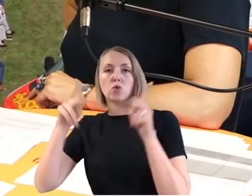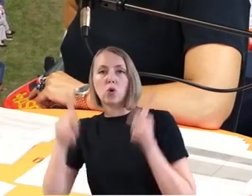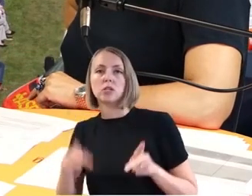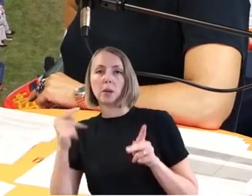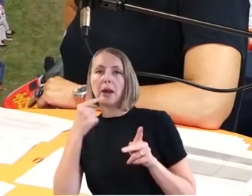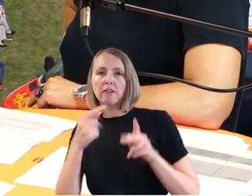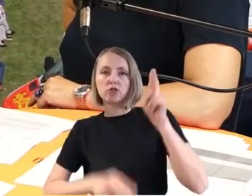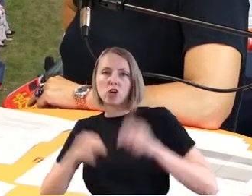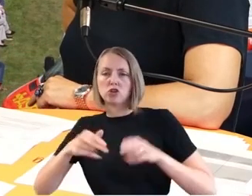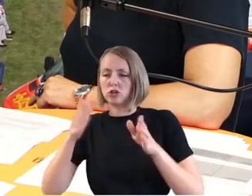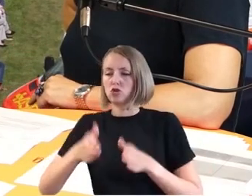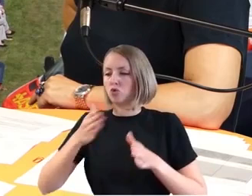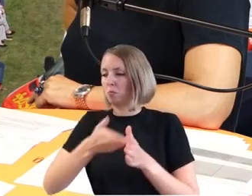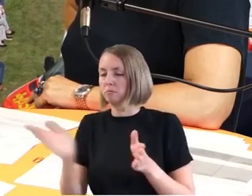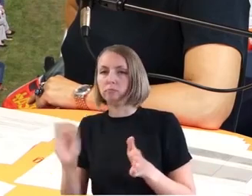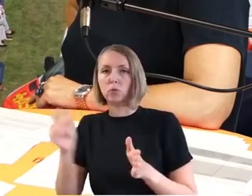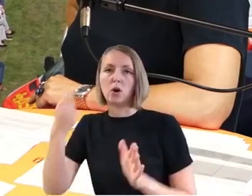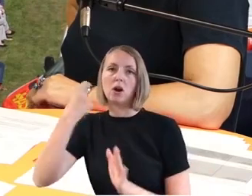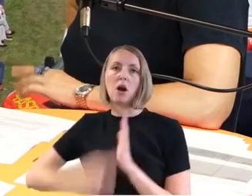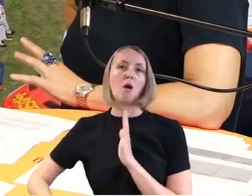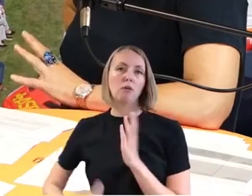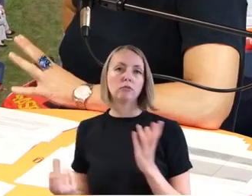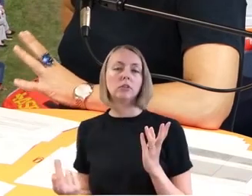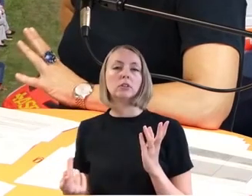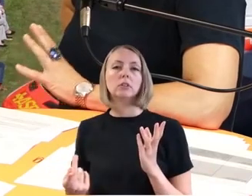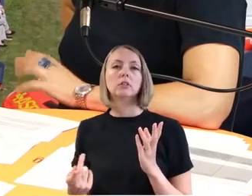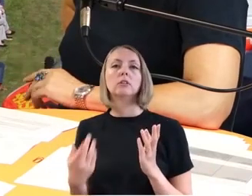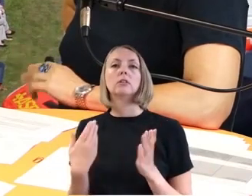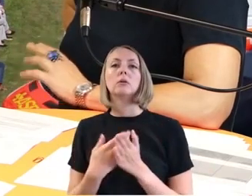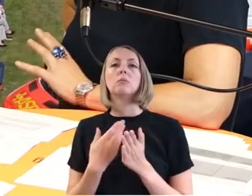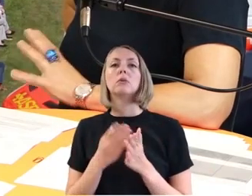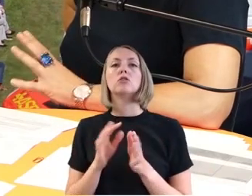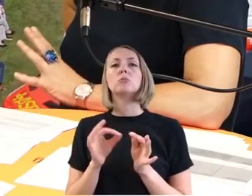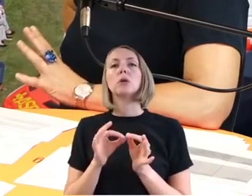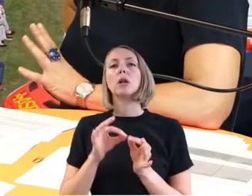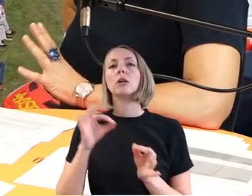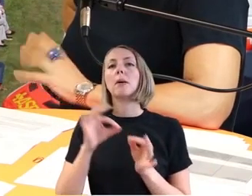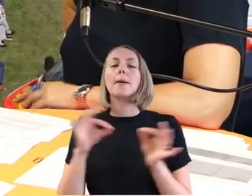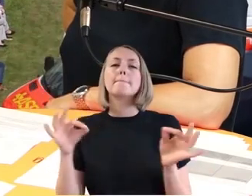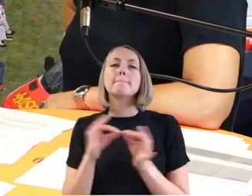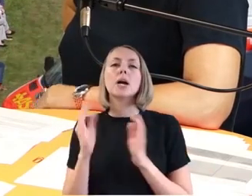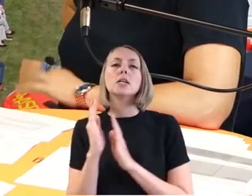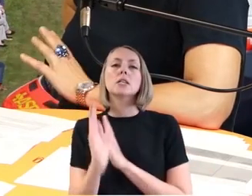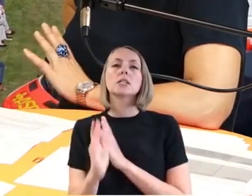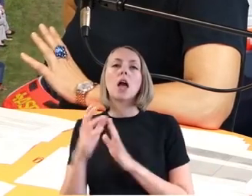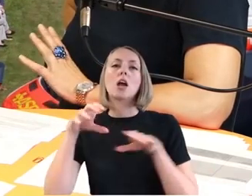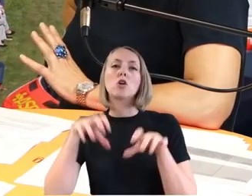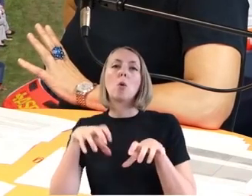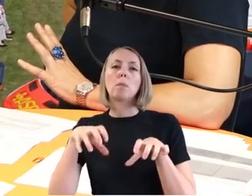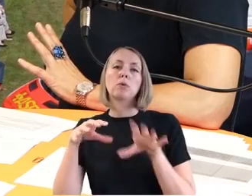die eben auch, ich sage jetzt nur auch so die Messleitkomponente, die dabei ist. Und